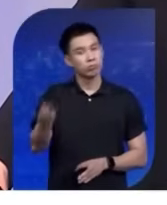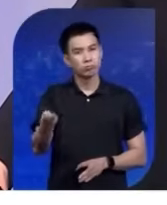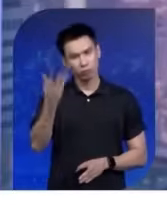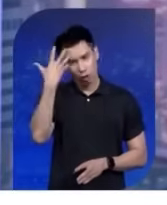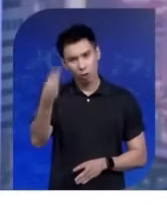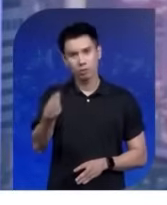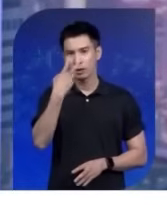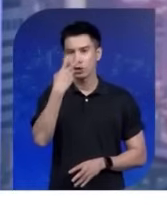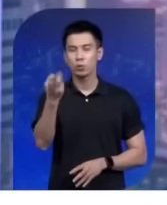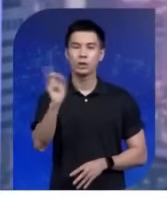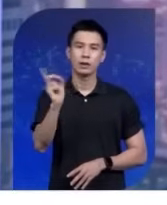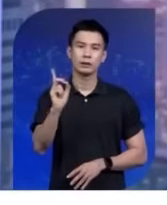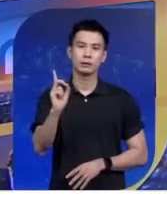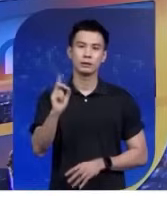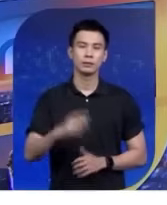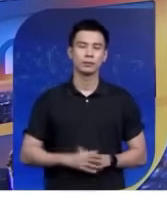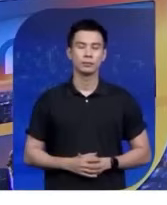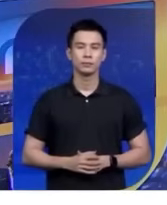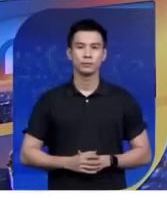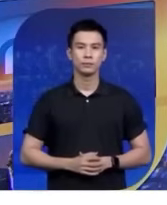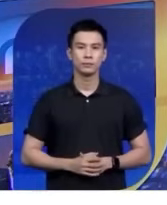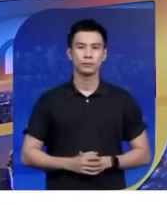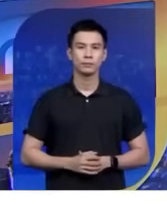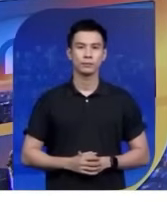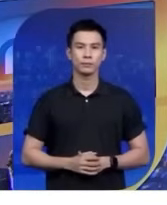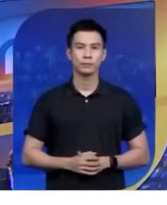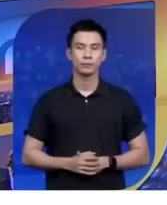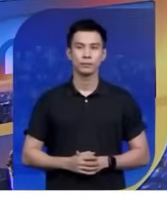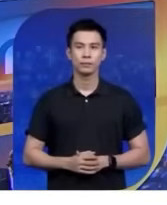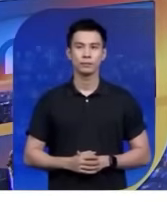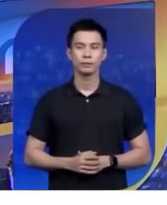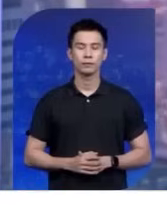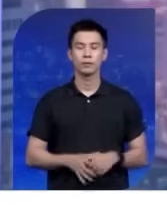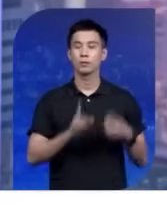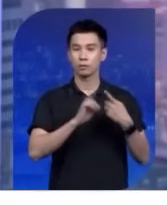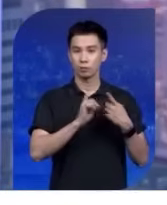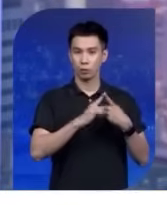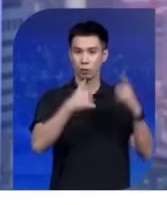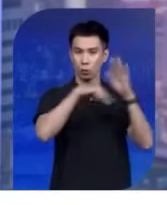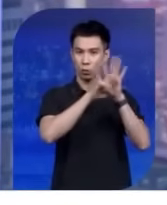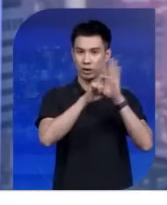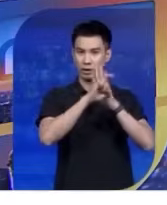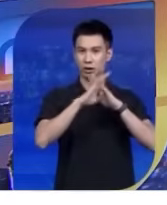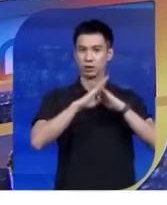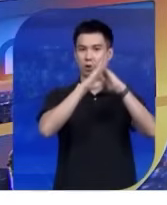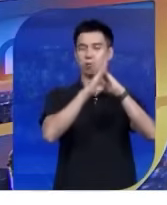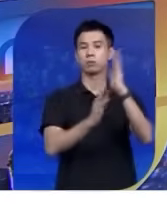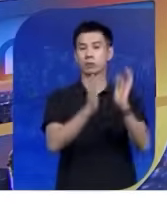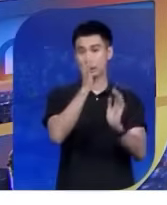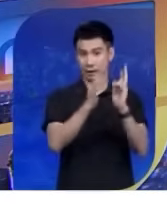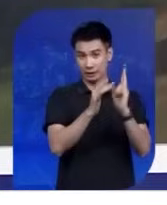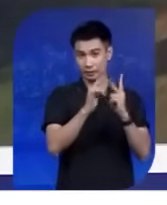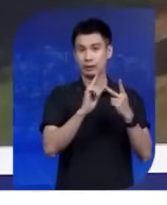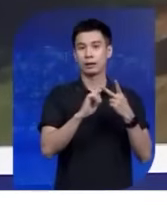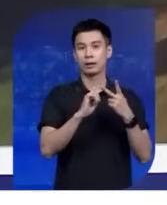để làm sao mà giảm thiểu những nguy cơ có thể xảy ra trái dừng ạ Vâng ngoài việc tuân thủ nghiêm ngặt các quy định về phòng cháy chữa cháy rừng thì bà con